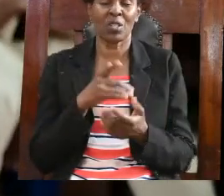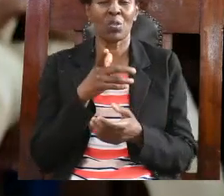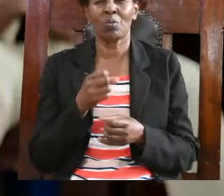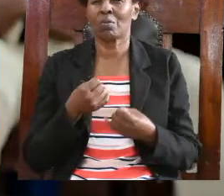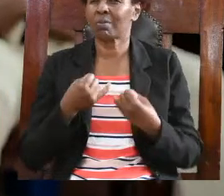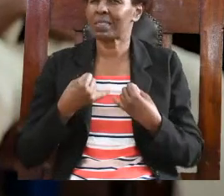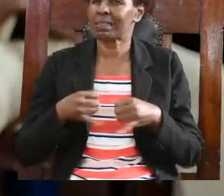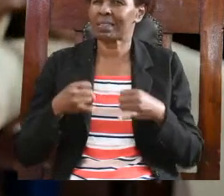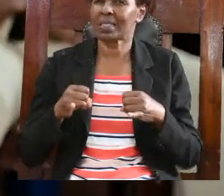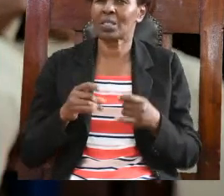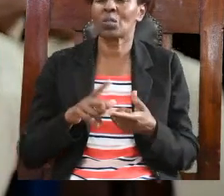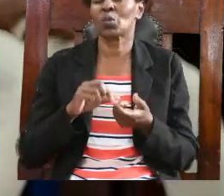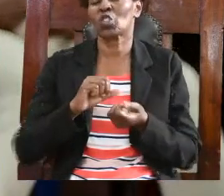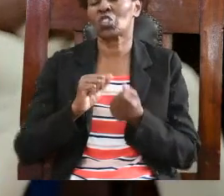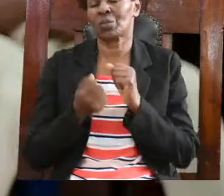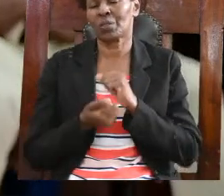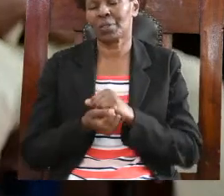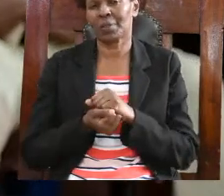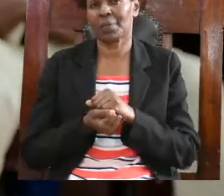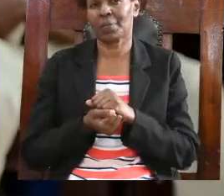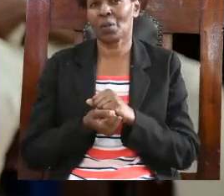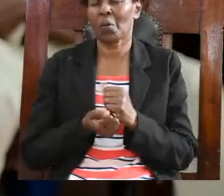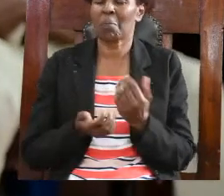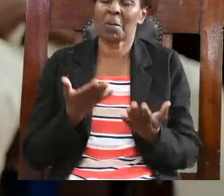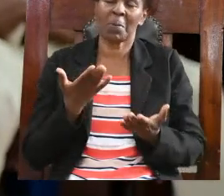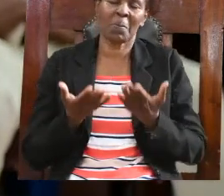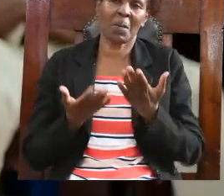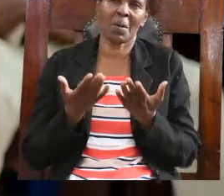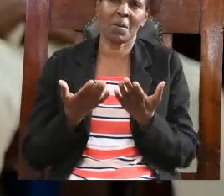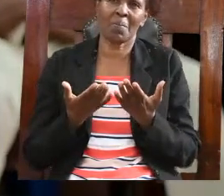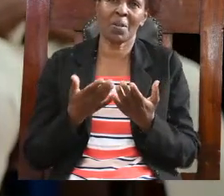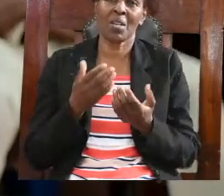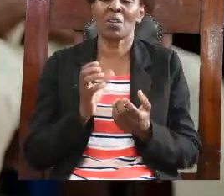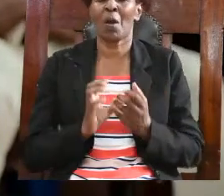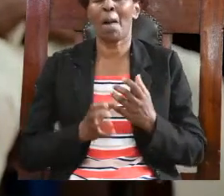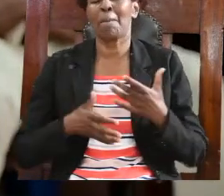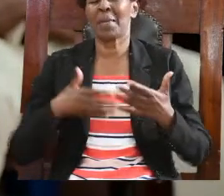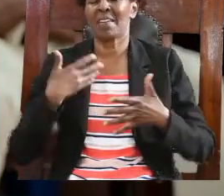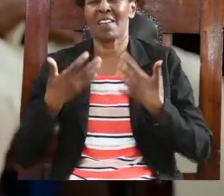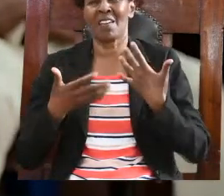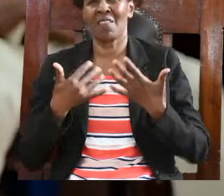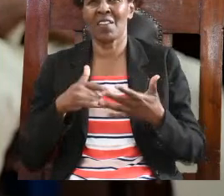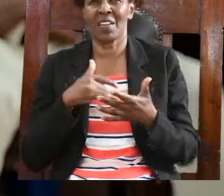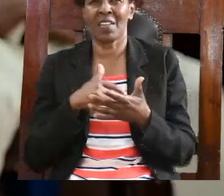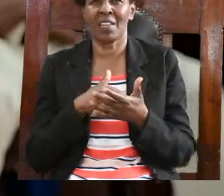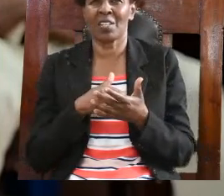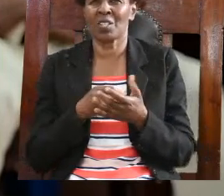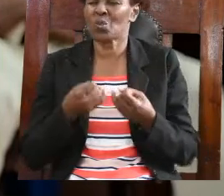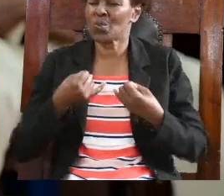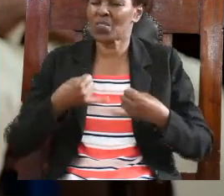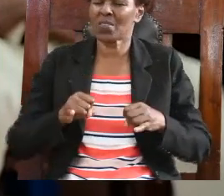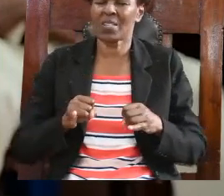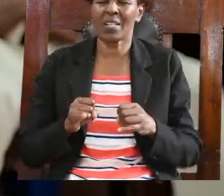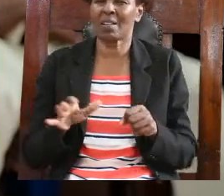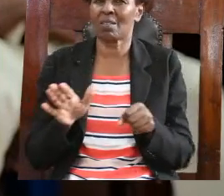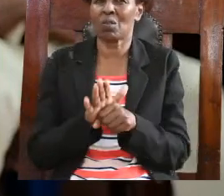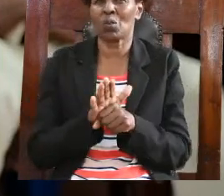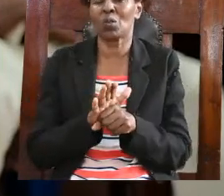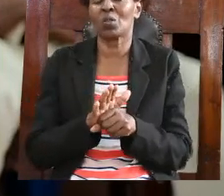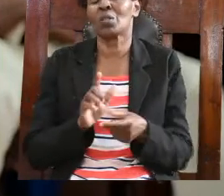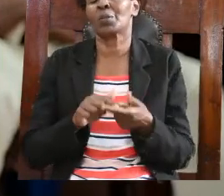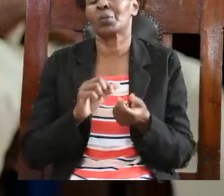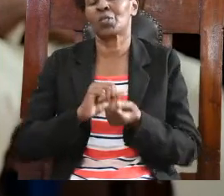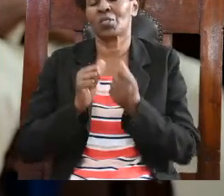jaribu kubadilisha, ama pengine tabia yoyote ukaona hapa ningejaribu kabisa